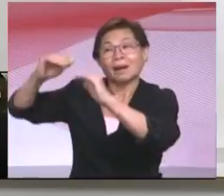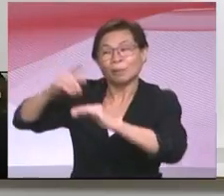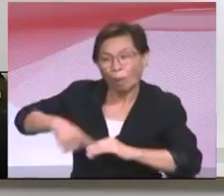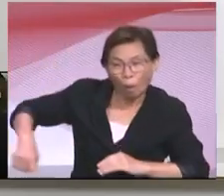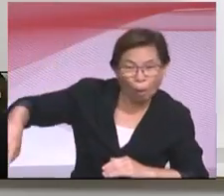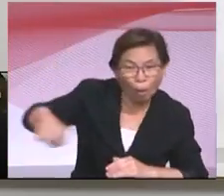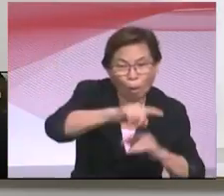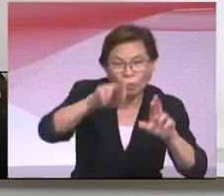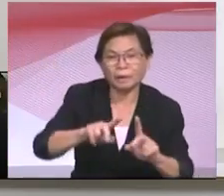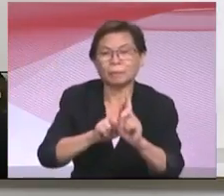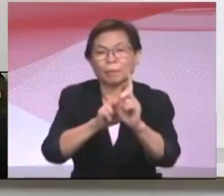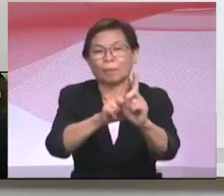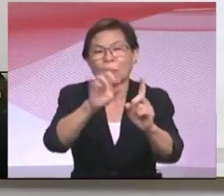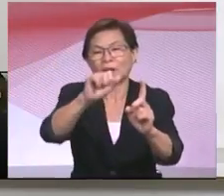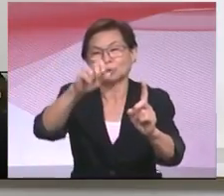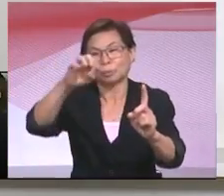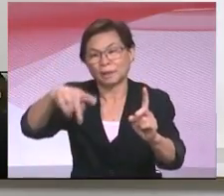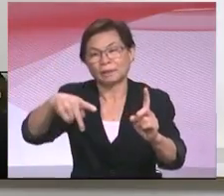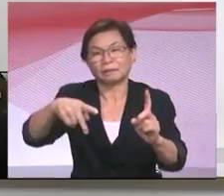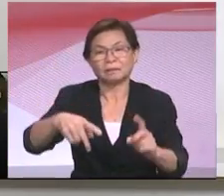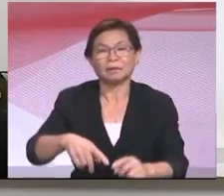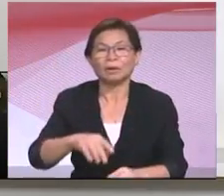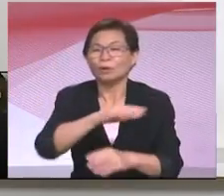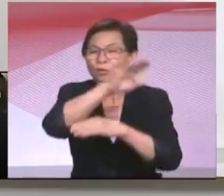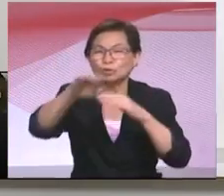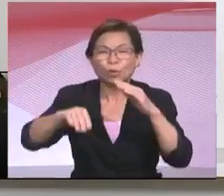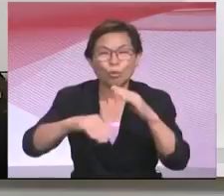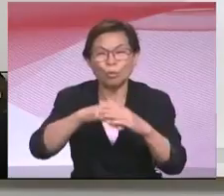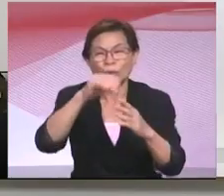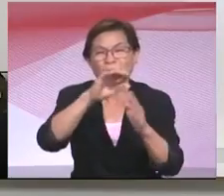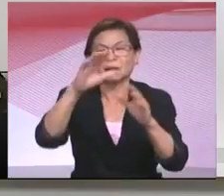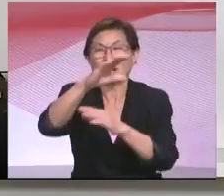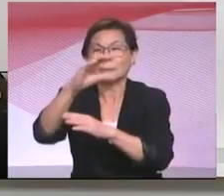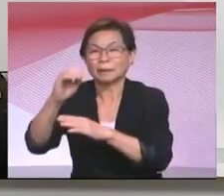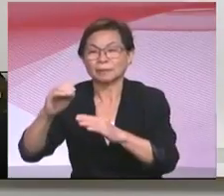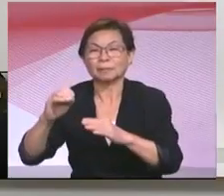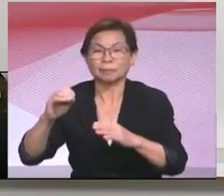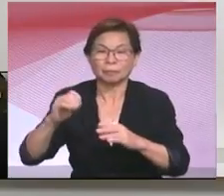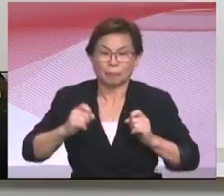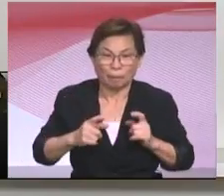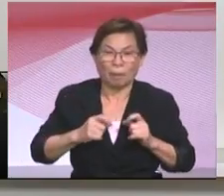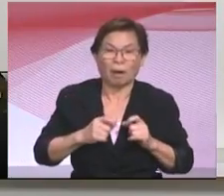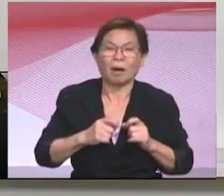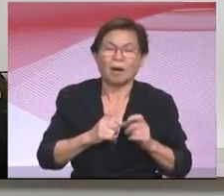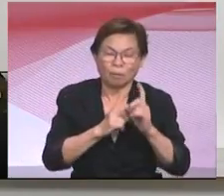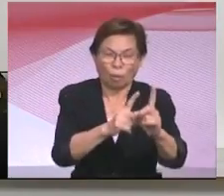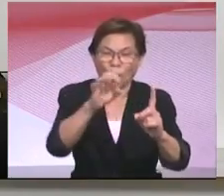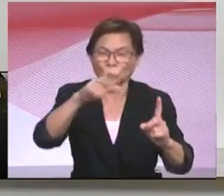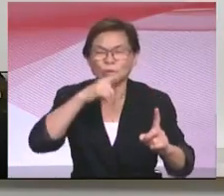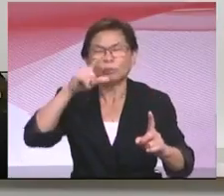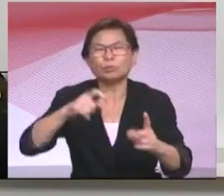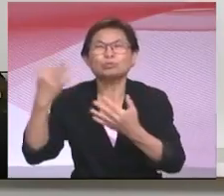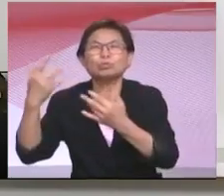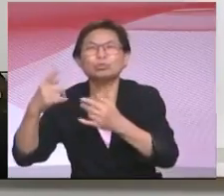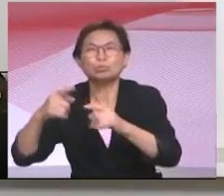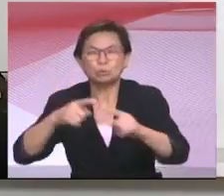semua rakyat patuhlah kepada SOP, semua syarikat patuh kepada SOP tanpa perlu menunggu tindakan daripada